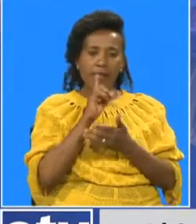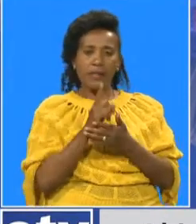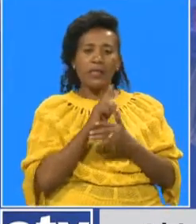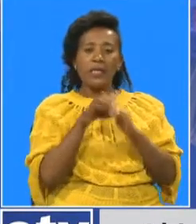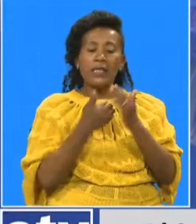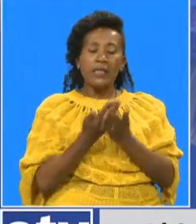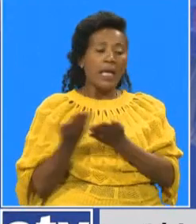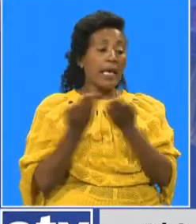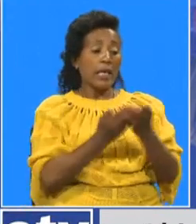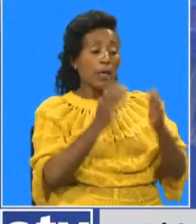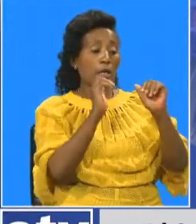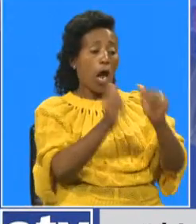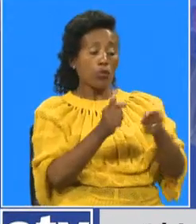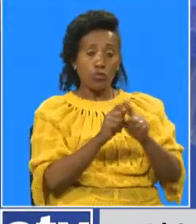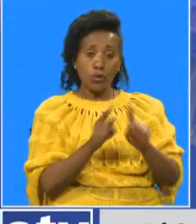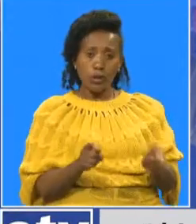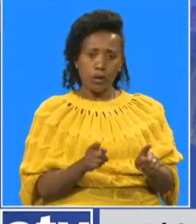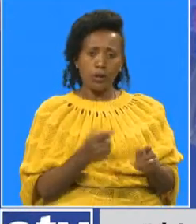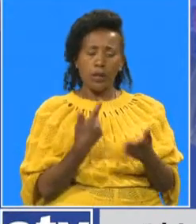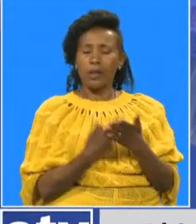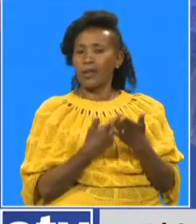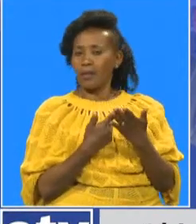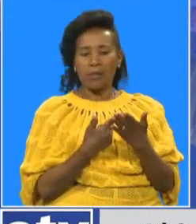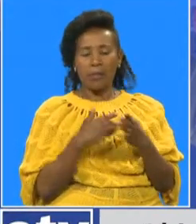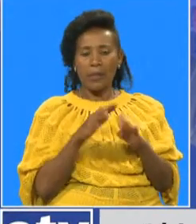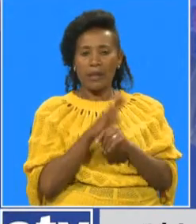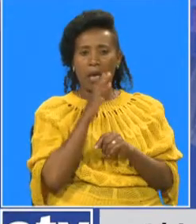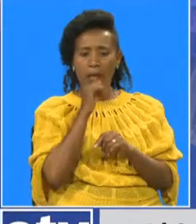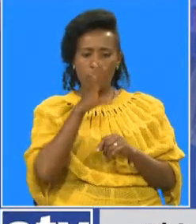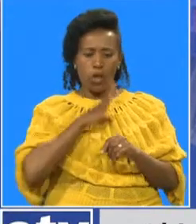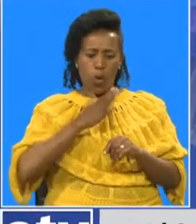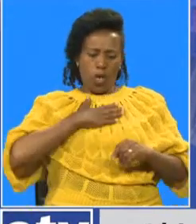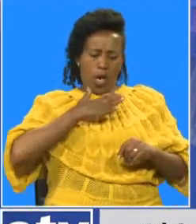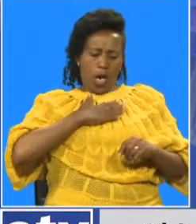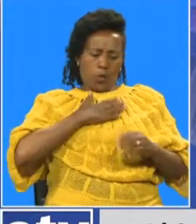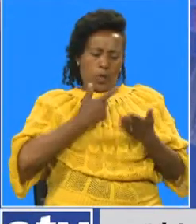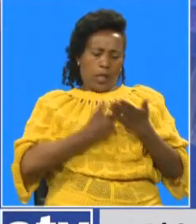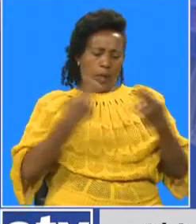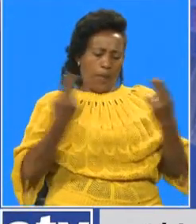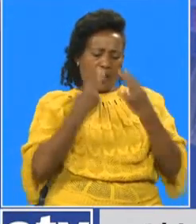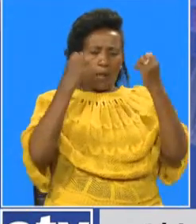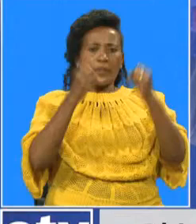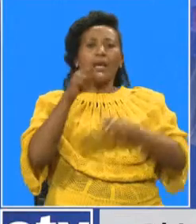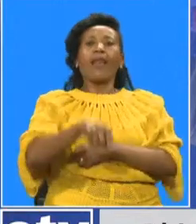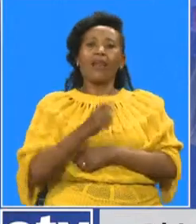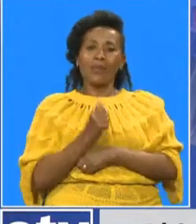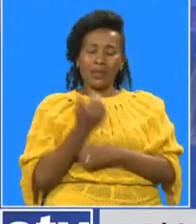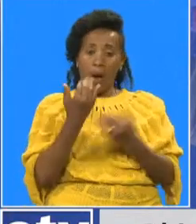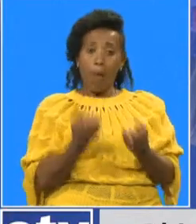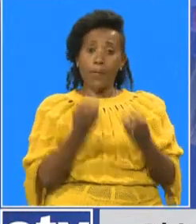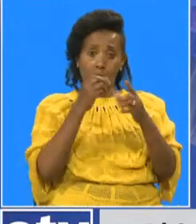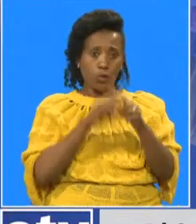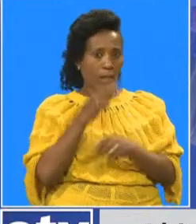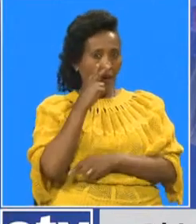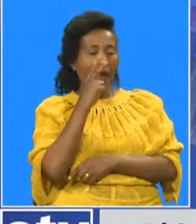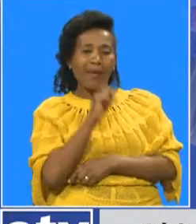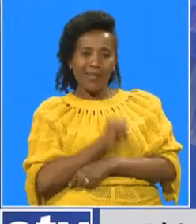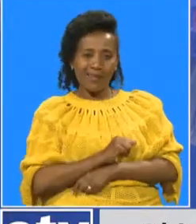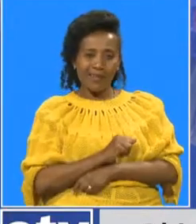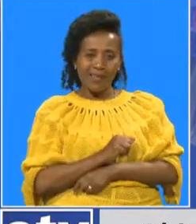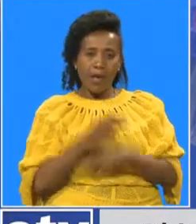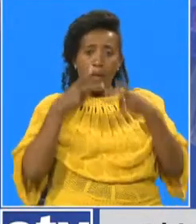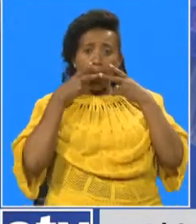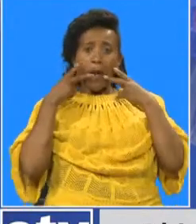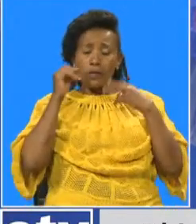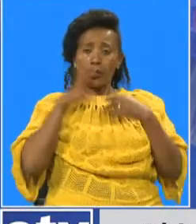ምናምን ስለቀረበ ራሱ ግን ኢንድ አይደለም። ሰው ራሱ ይሄን መጠቀም መቻል አለበት። አሁን ብዙ ጊዜ እናያለን